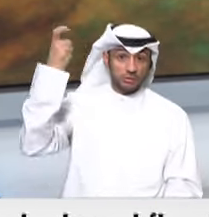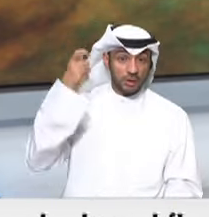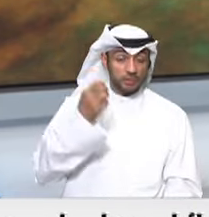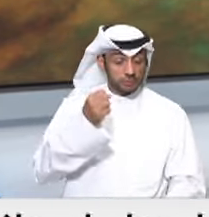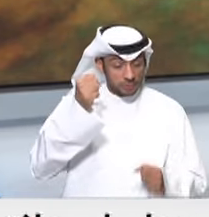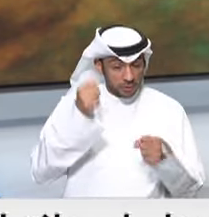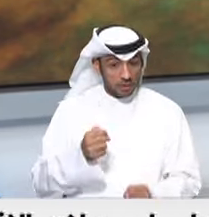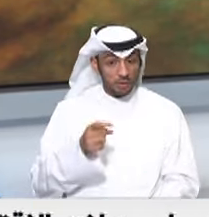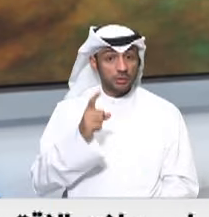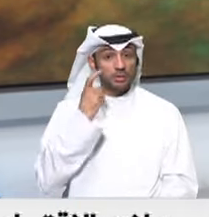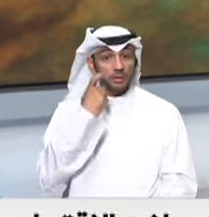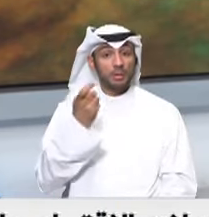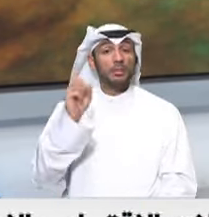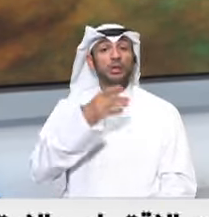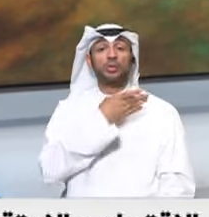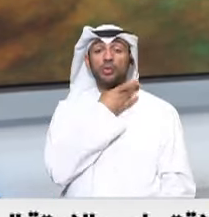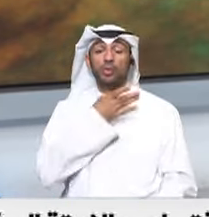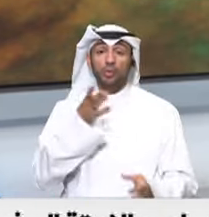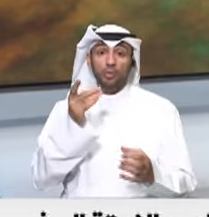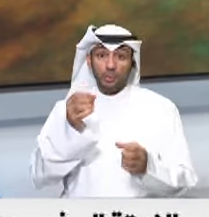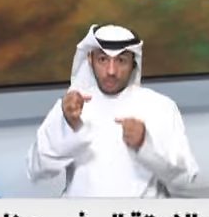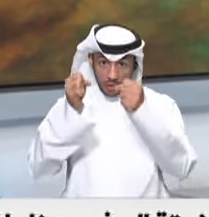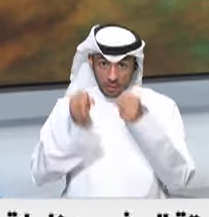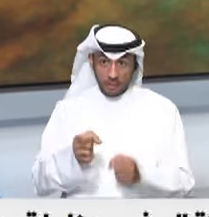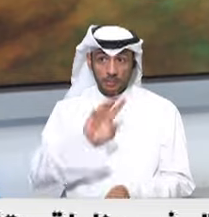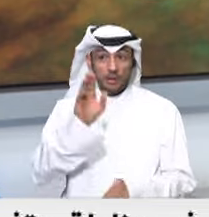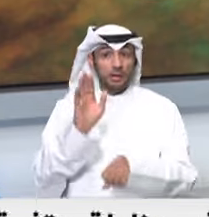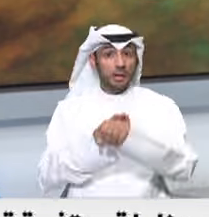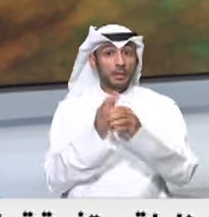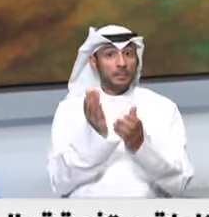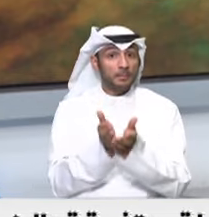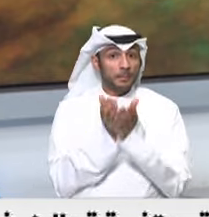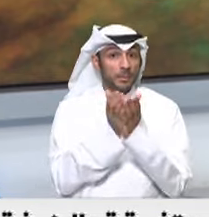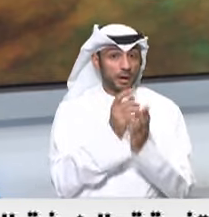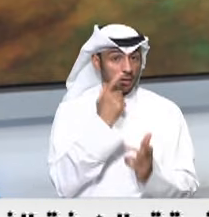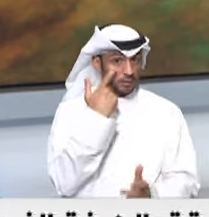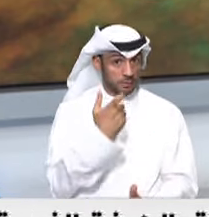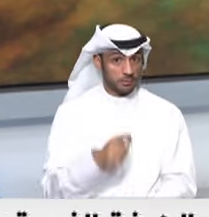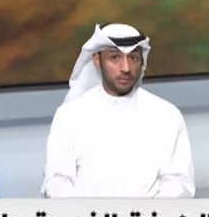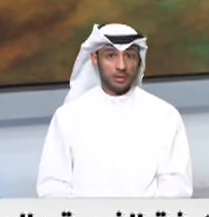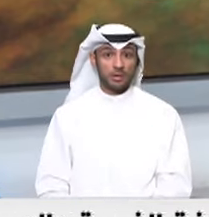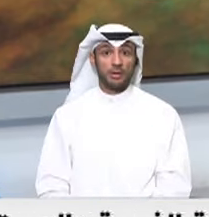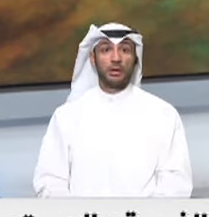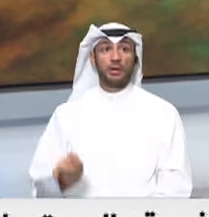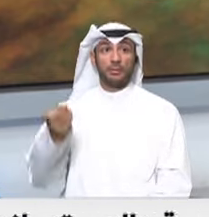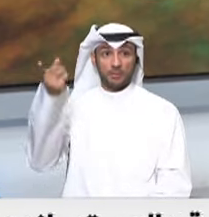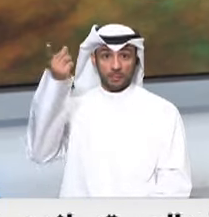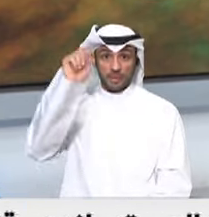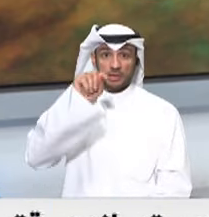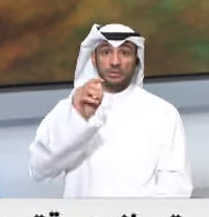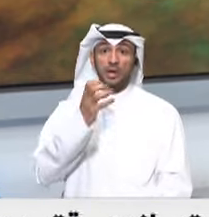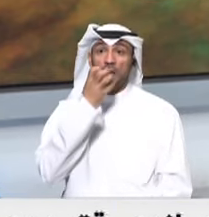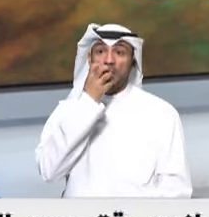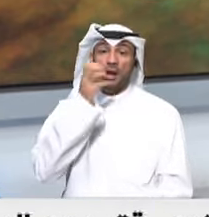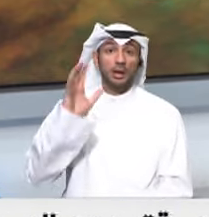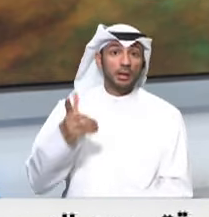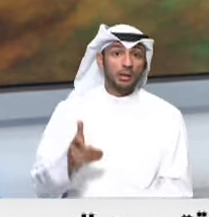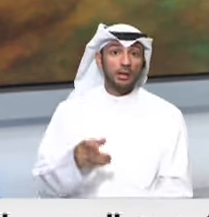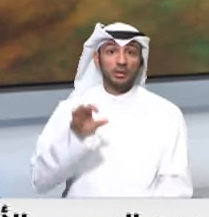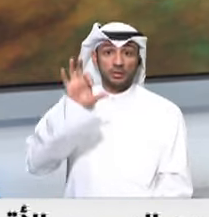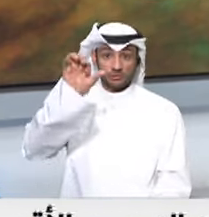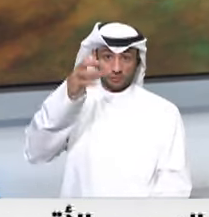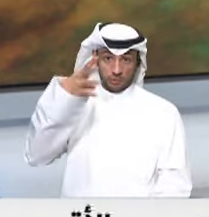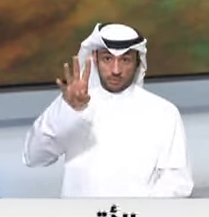الاحساس بالرطوبه راح يكون م خاصه اللي بينزلون البحر درجات الحراره في منتصف نهار يوم الغد او العظمى تتراوح ما بين ال 45 الى